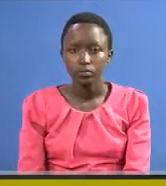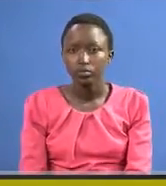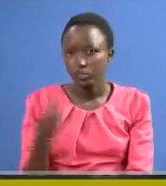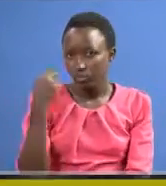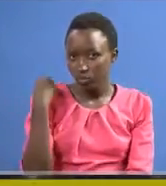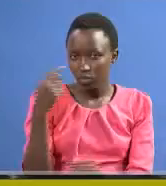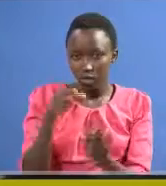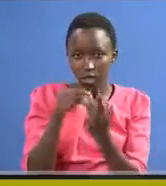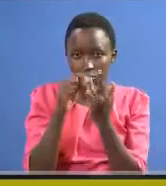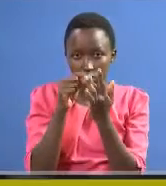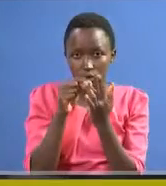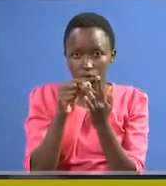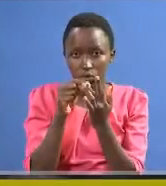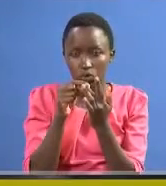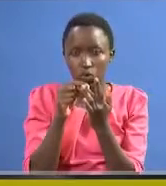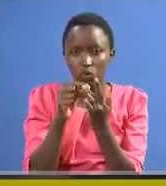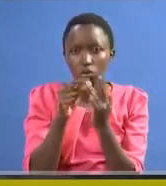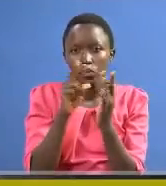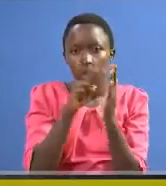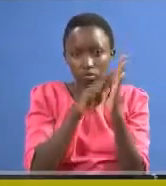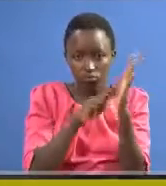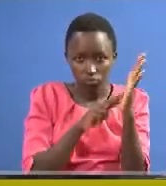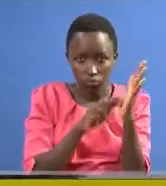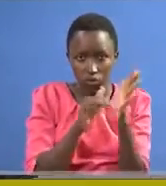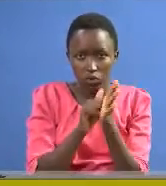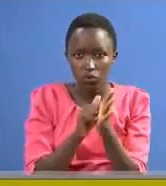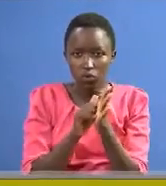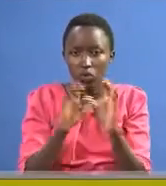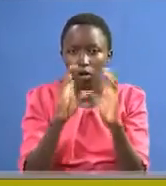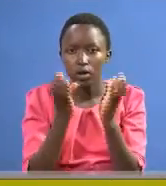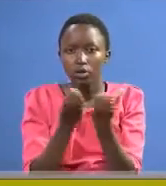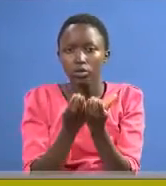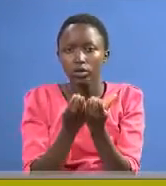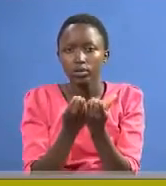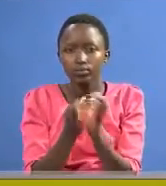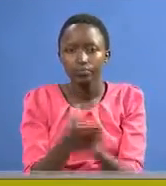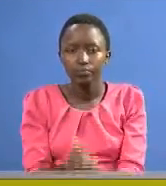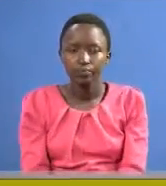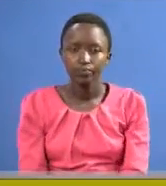Nambari hiyo maalum husajiliwa katika hifadhi ya habari katika kampuni husika.